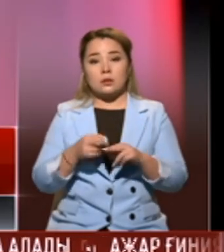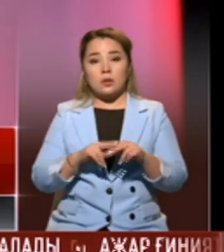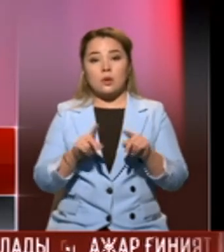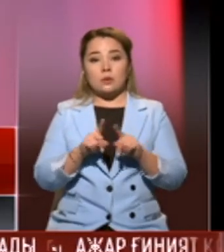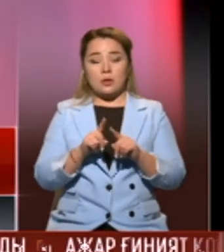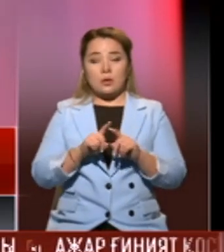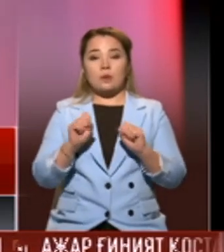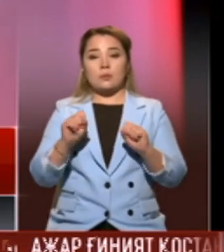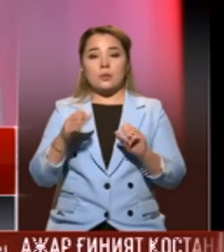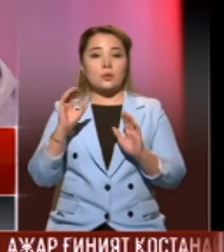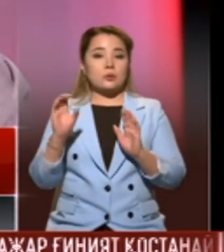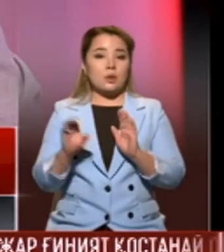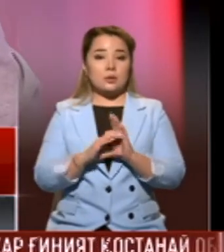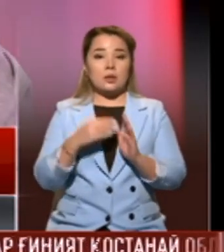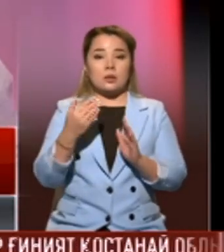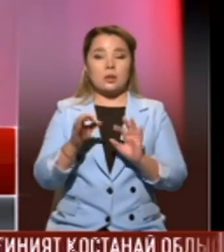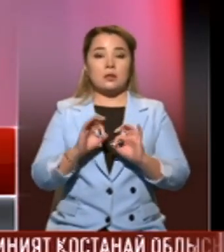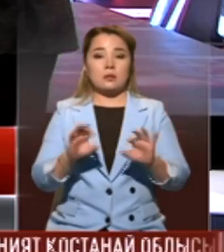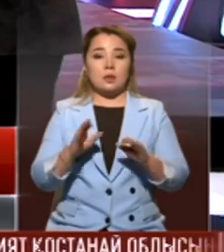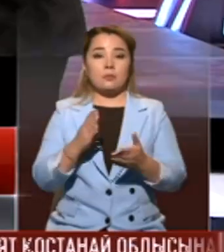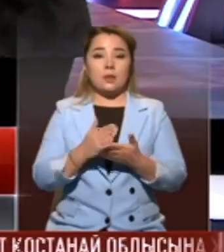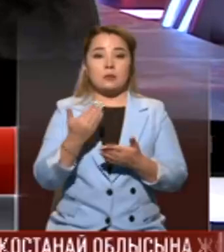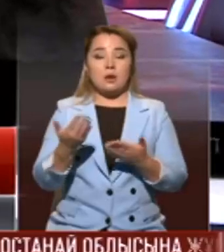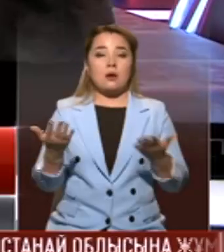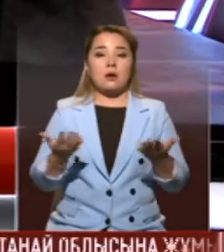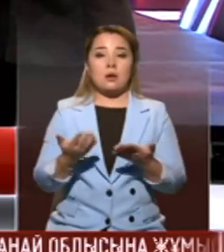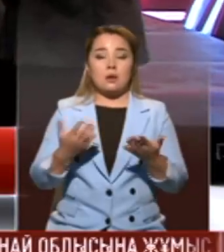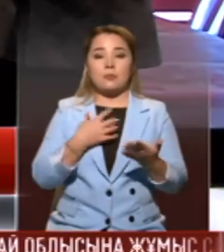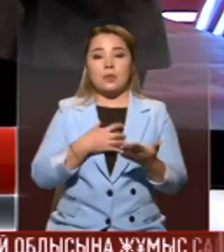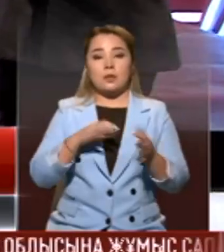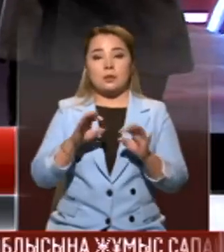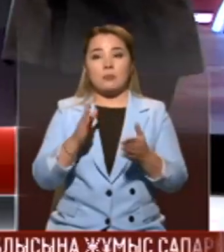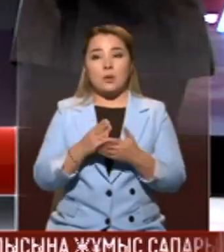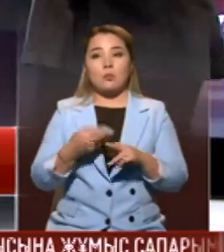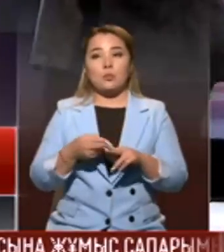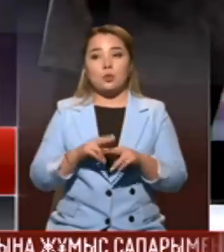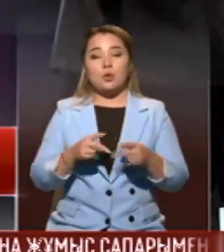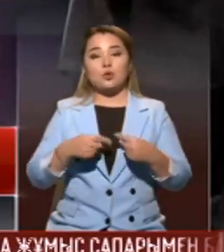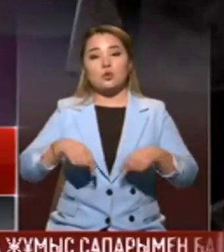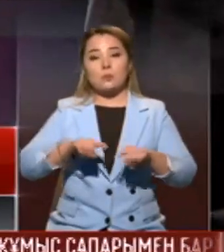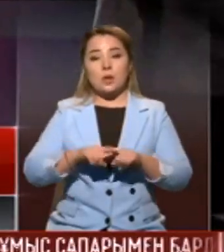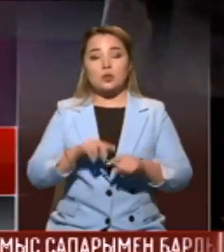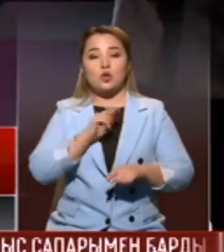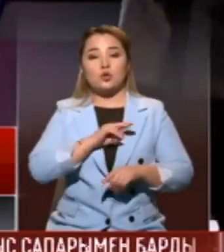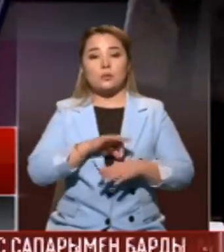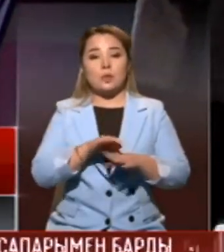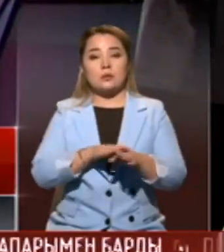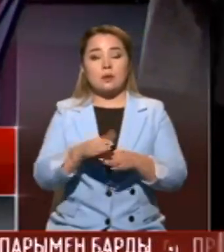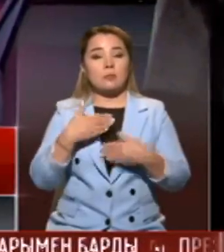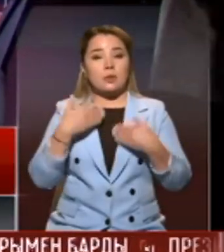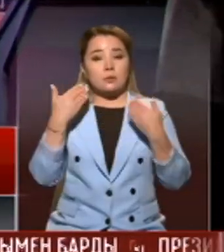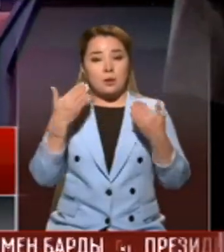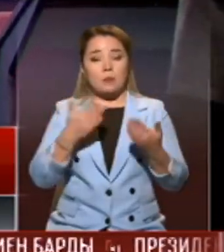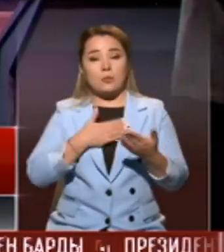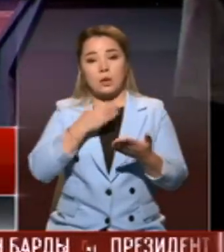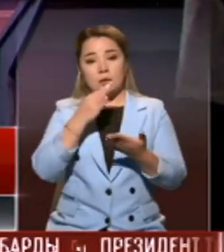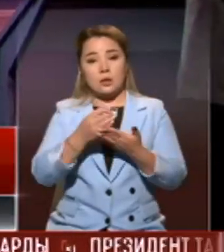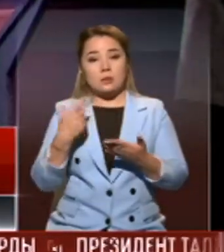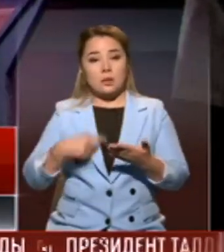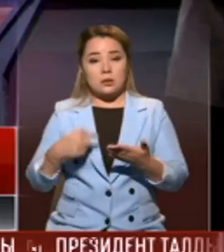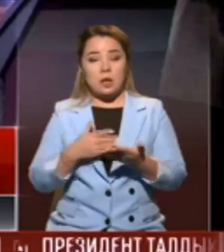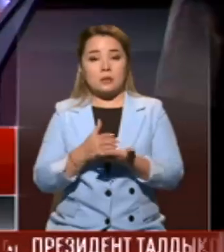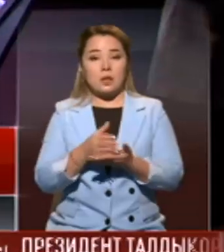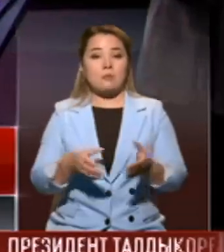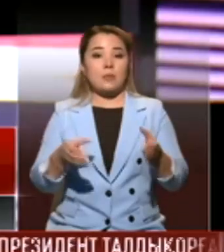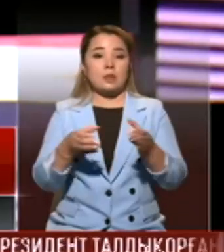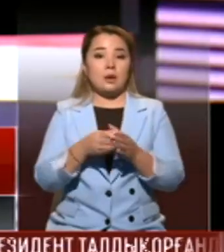мырза, кімдетінге деп түсіндіретінші? Қандай негізде болады? Мысалы, бұл ұйымдардың жұмыстарын білмеймін, енді біз өзіміз үшін жауап беретін болсақ, біз